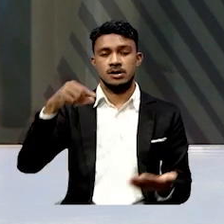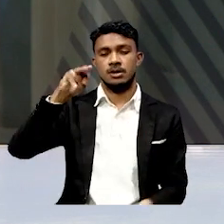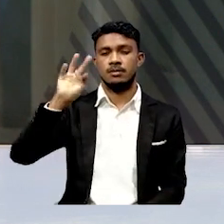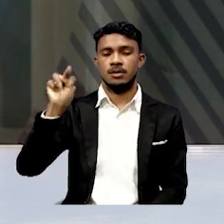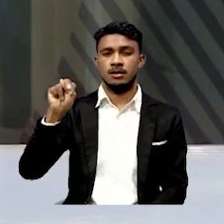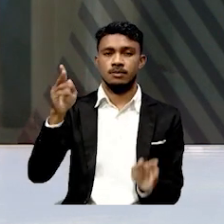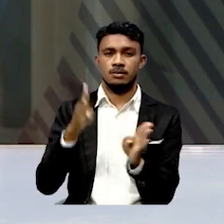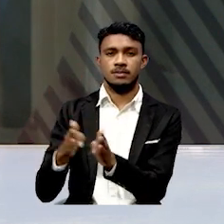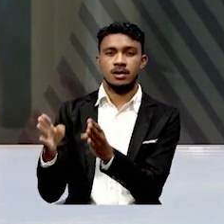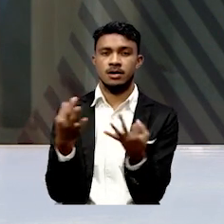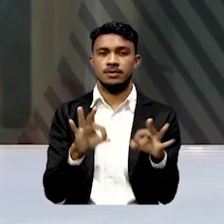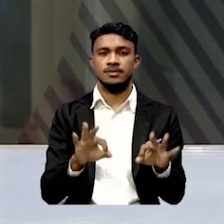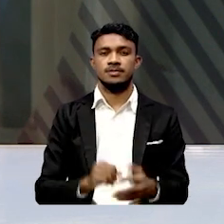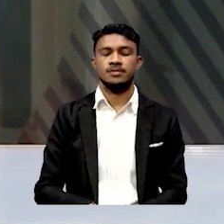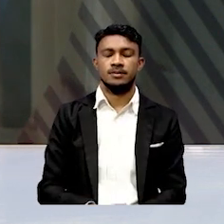prepara.